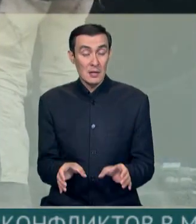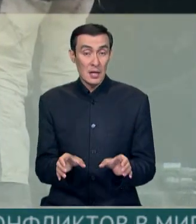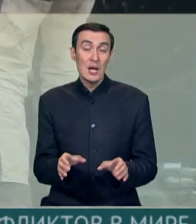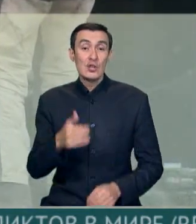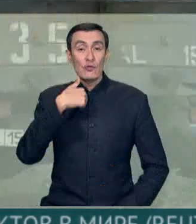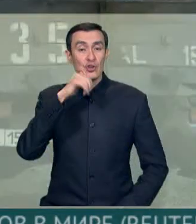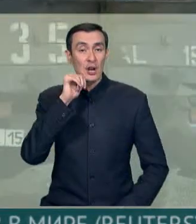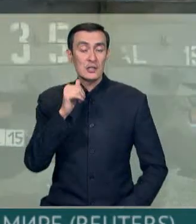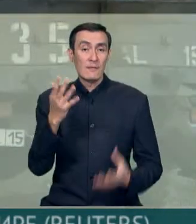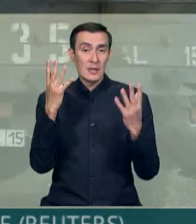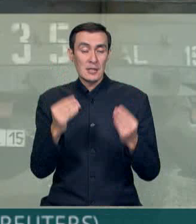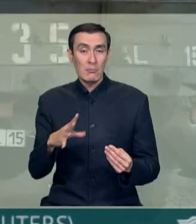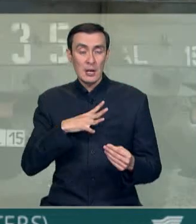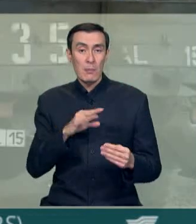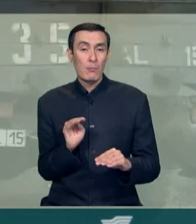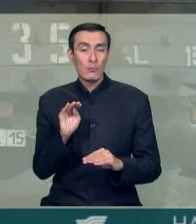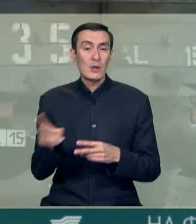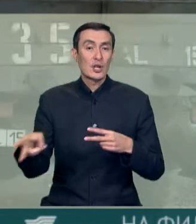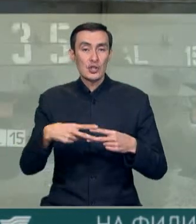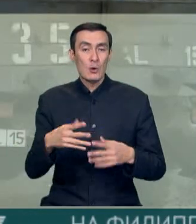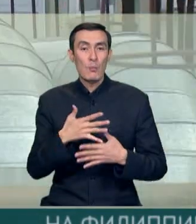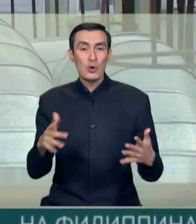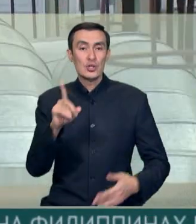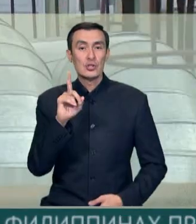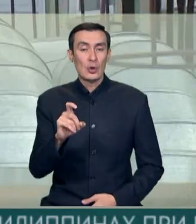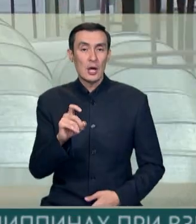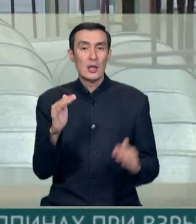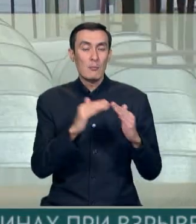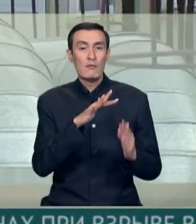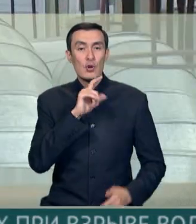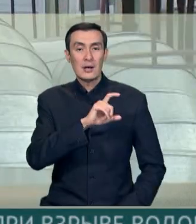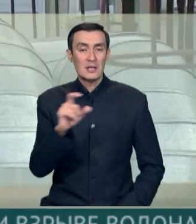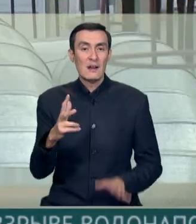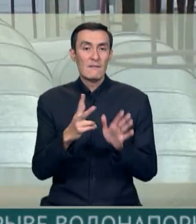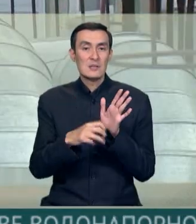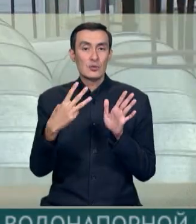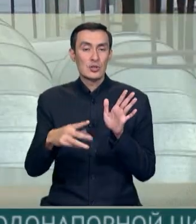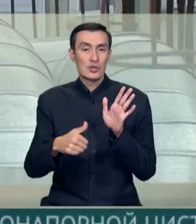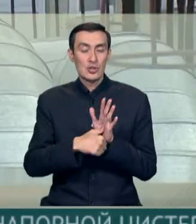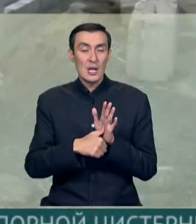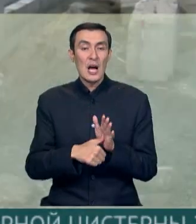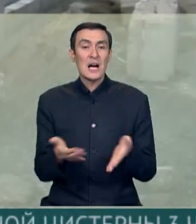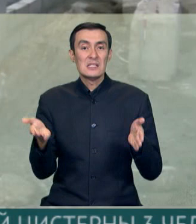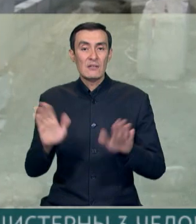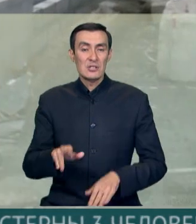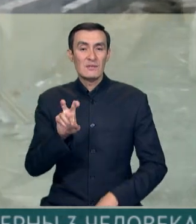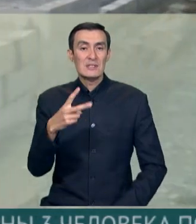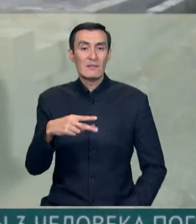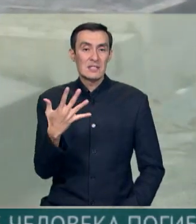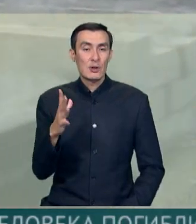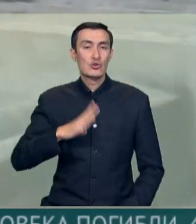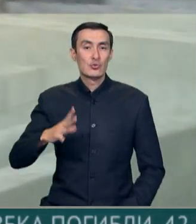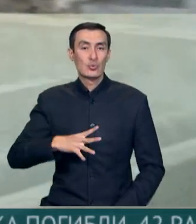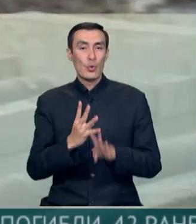за вчерашний день в городе подключили к теплу больше 100 многоэтажек, 836 домов с теплом, остальные 225 ждут